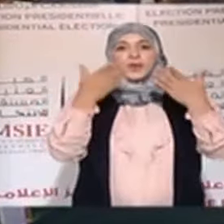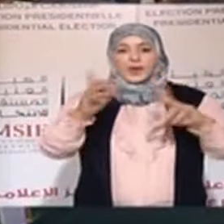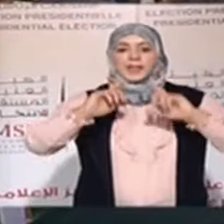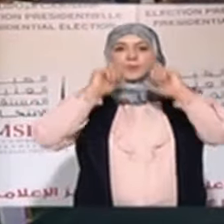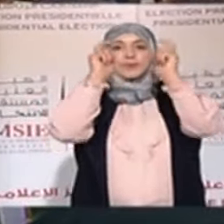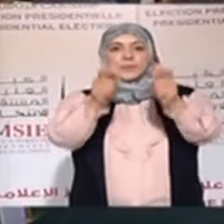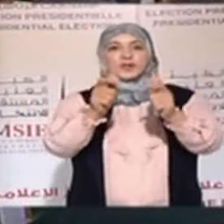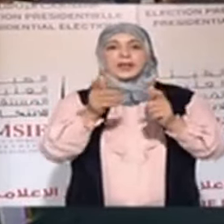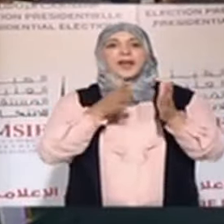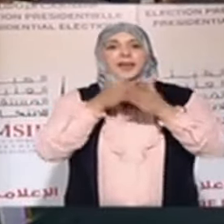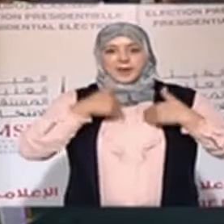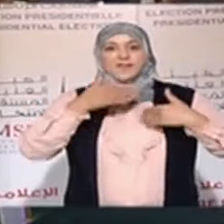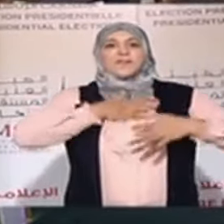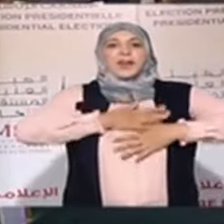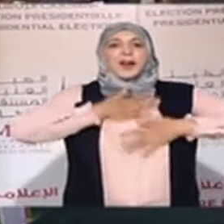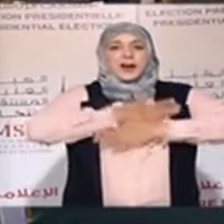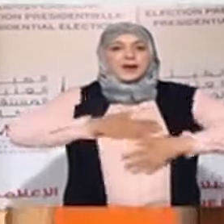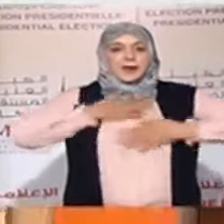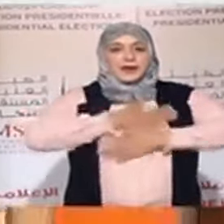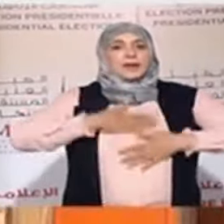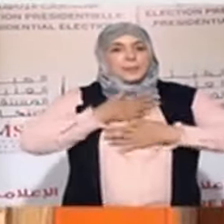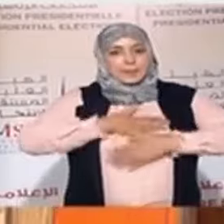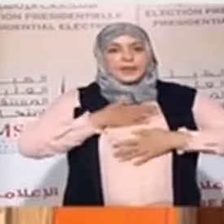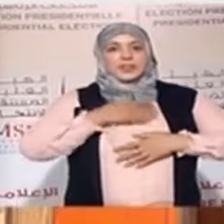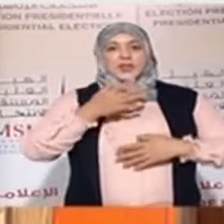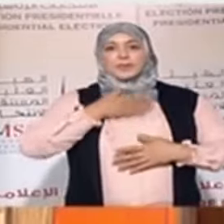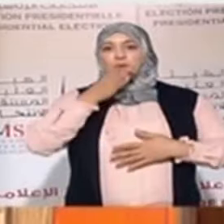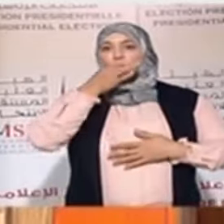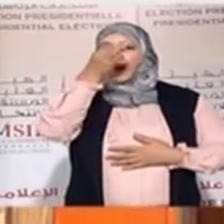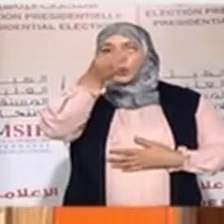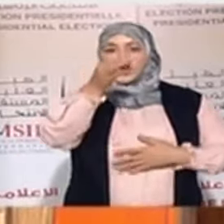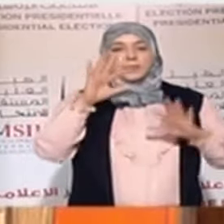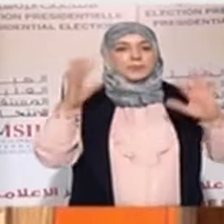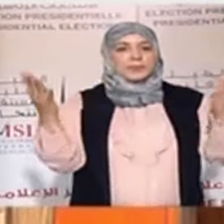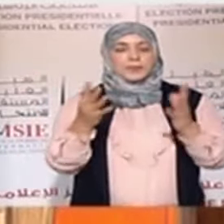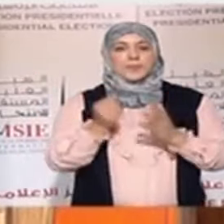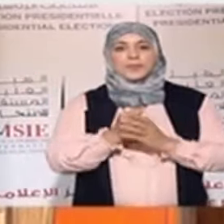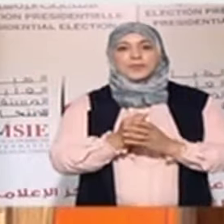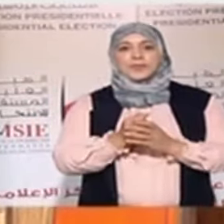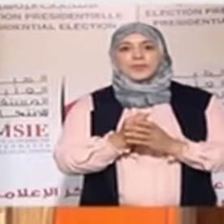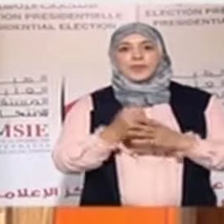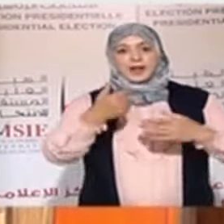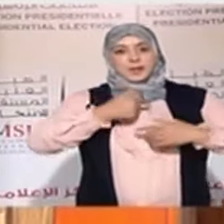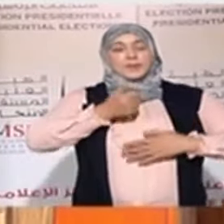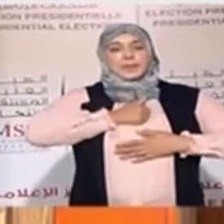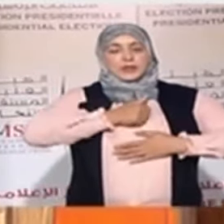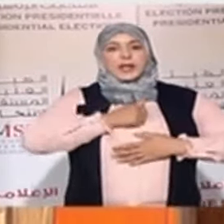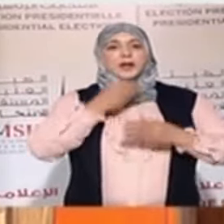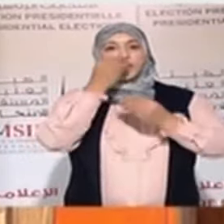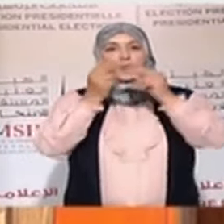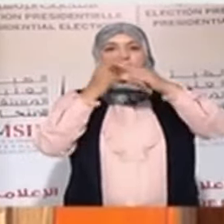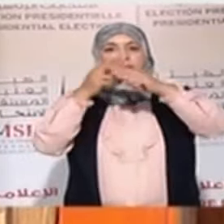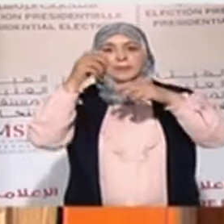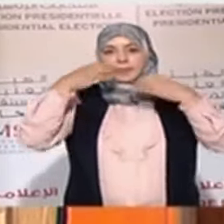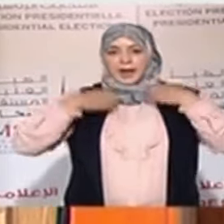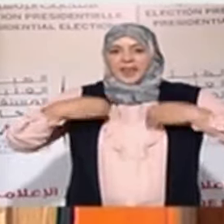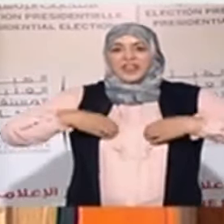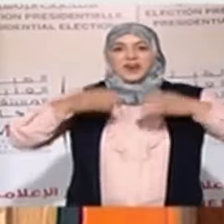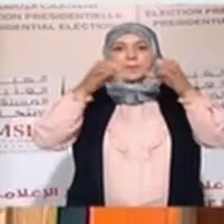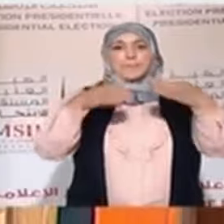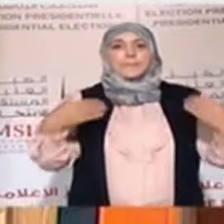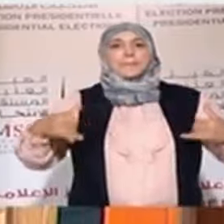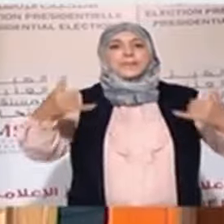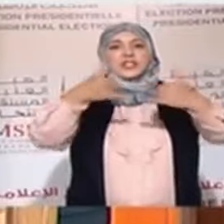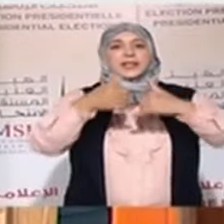مناسبة يسعدني ويشرفني أن أتقدم خلالها أصالة عن نفسي وباسم زملاء أعضاء